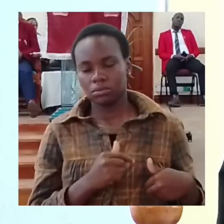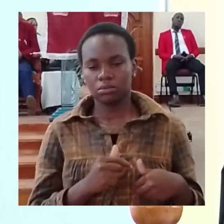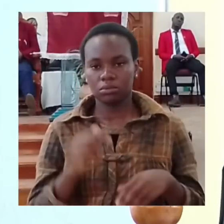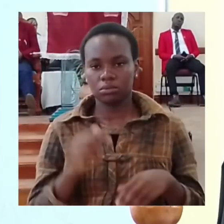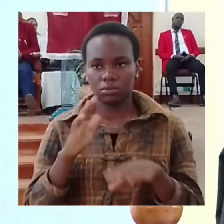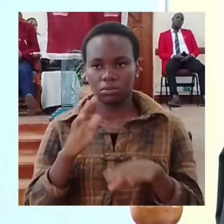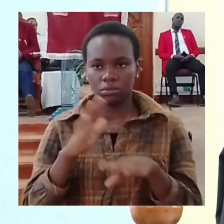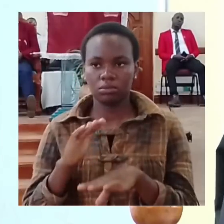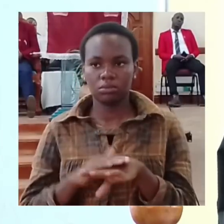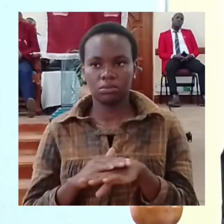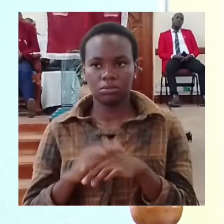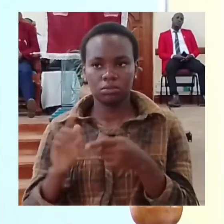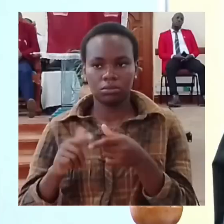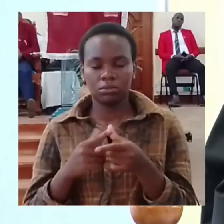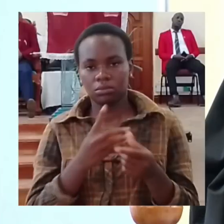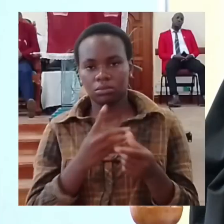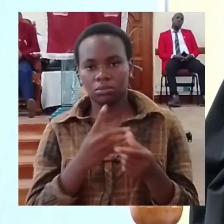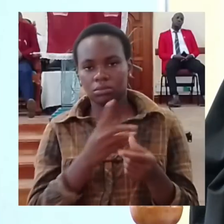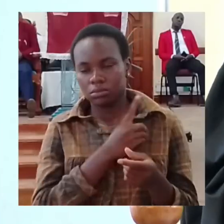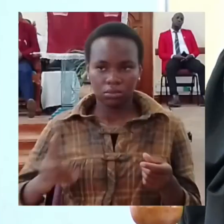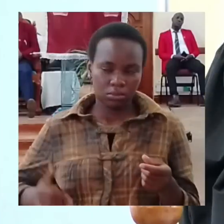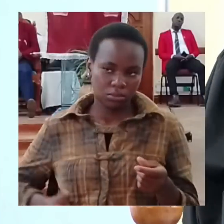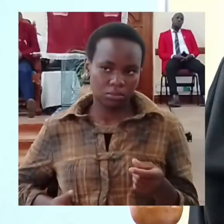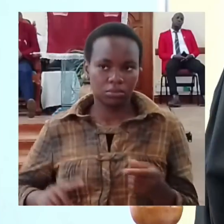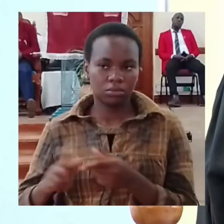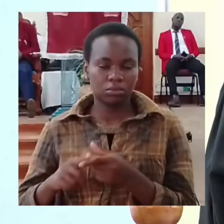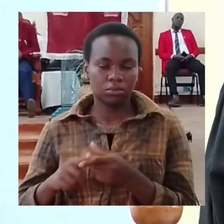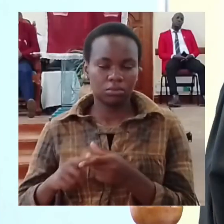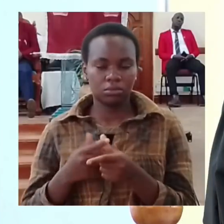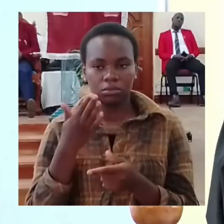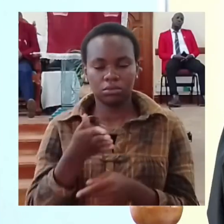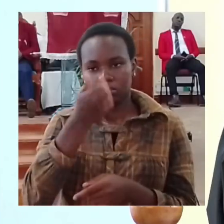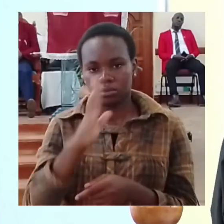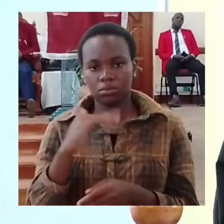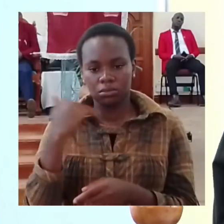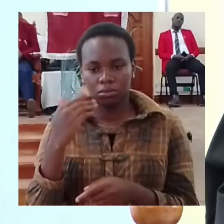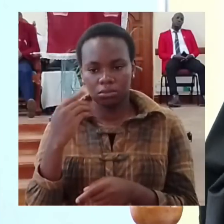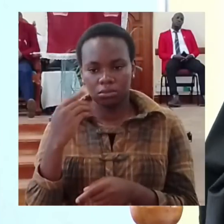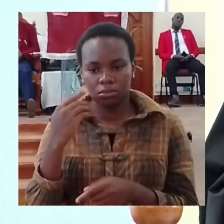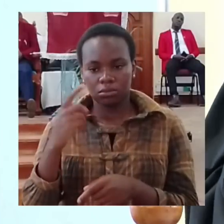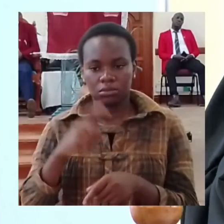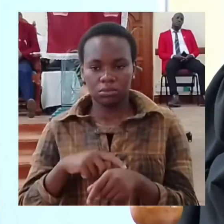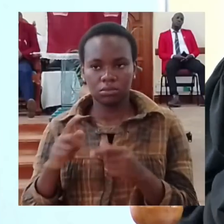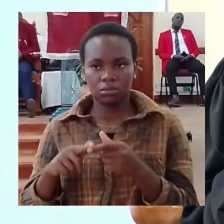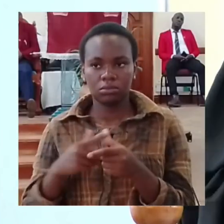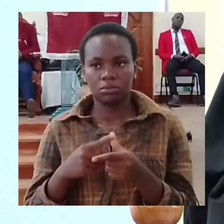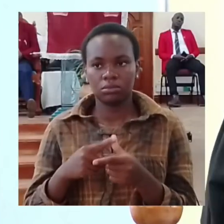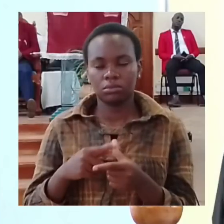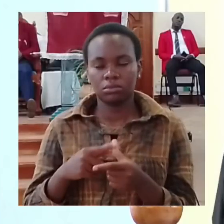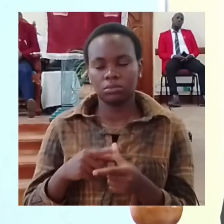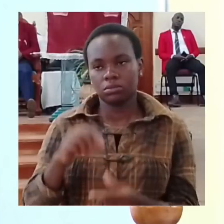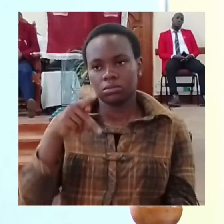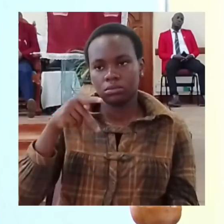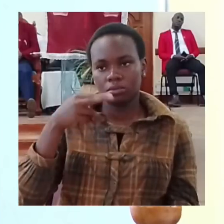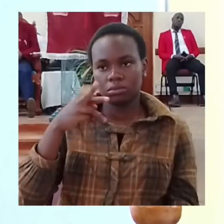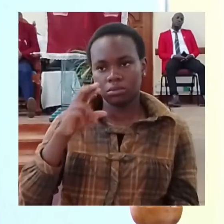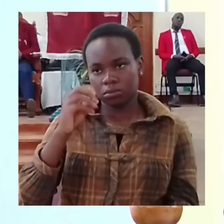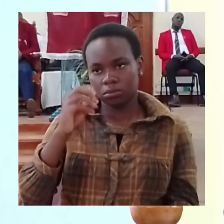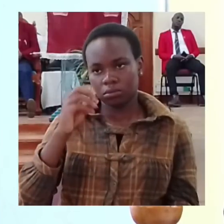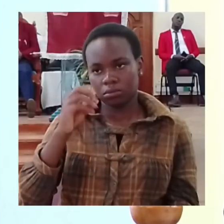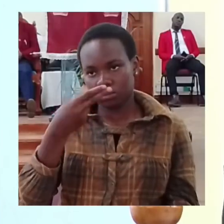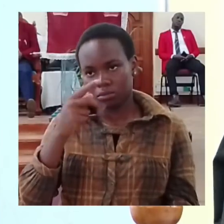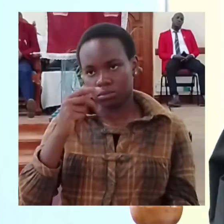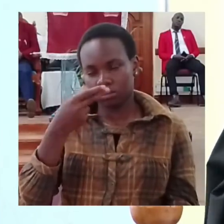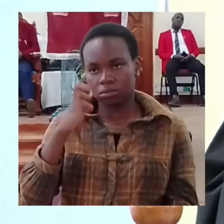thuthĩku. Ngoro ya Daudi ĩrĩa hehenjeku athiaga mbere ya Ngai hĩndĩ ĩrĩa akorirwo nĩ mũnabii Samueli akĩrwo we